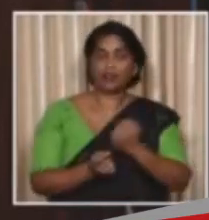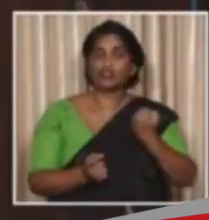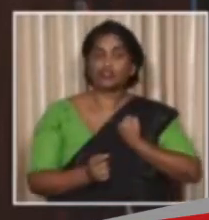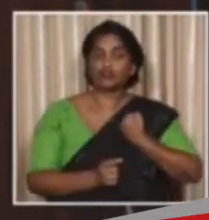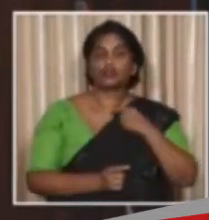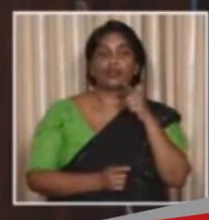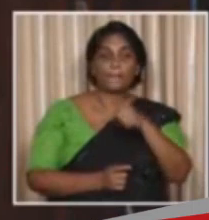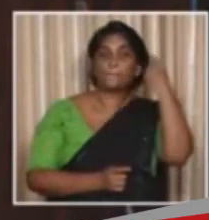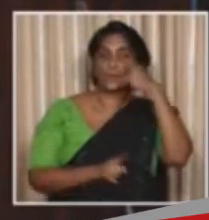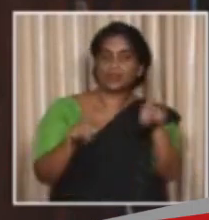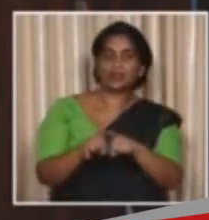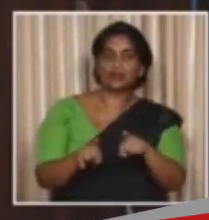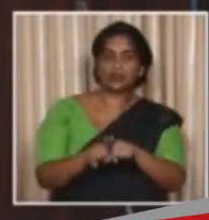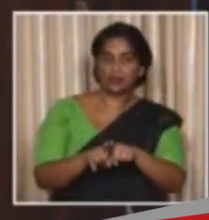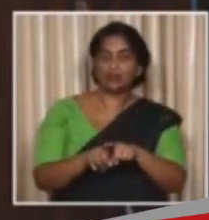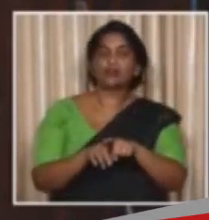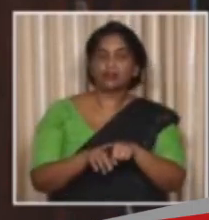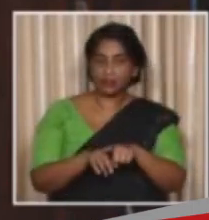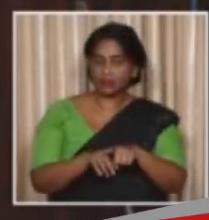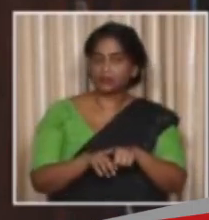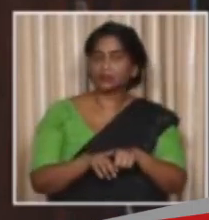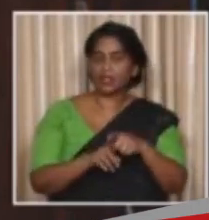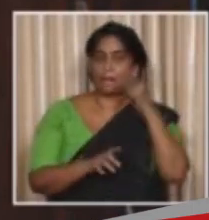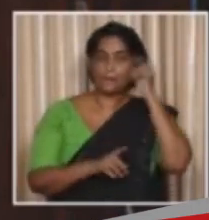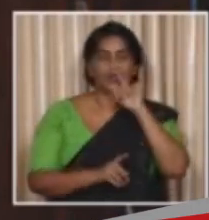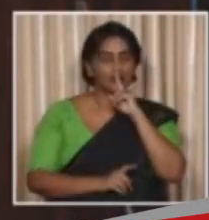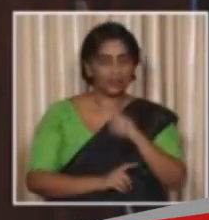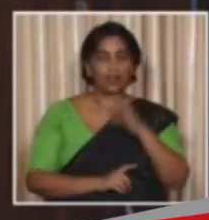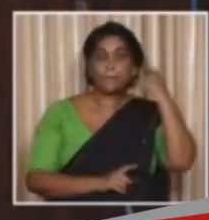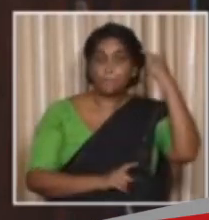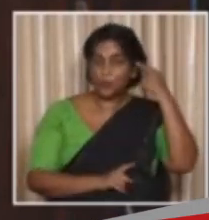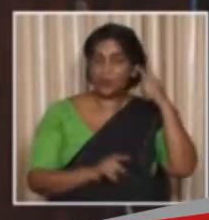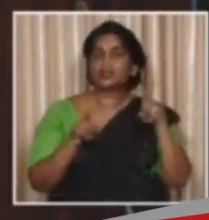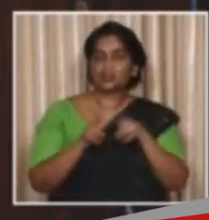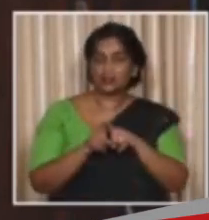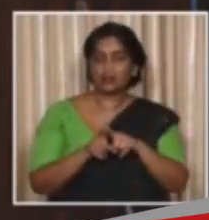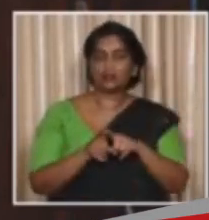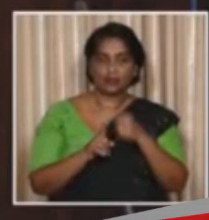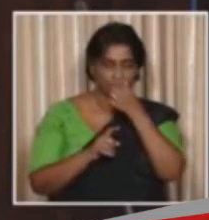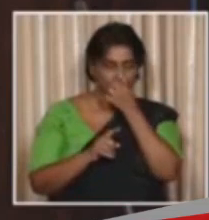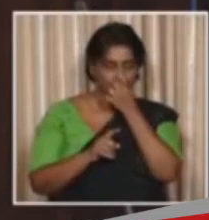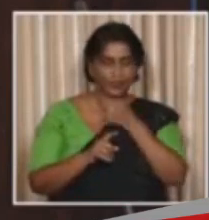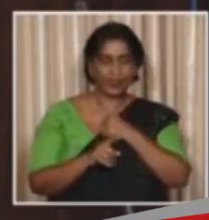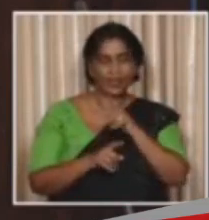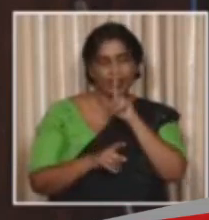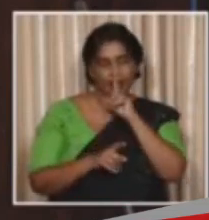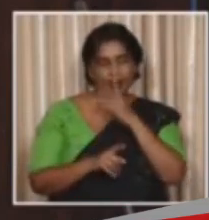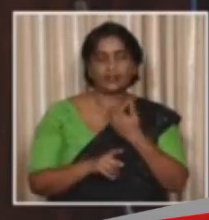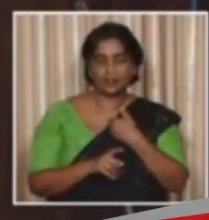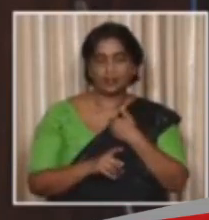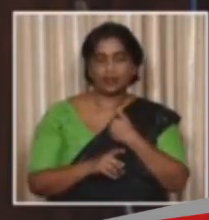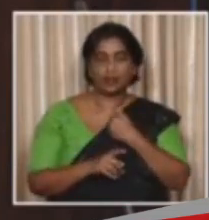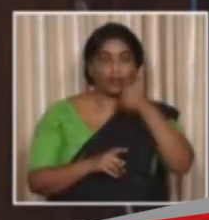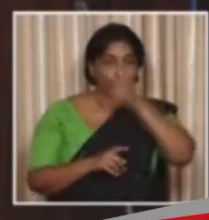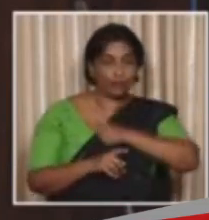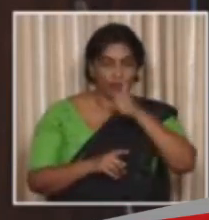කියනවනේ දොස්තර මහත්තයා පිස්සා වගේනේ පිස්සෝ ඇසිරෙන්නේ ඒ නිසා පිස්සෙට්ට පුළුවන් මම ඉතාමත්